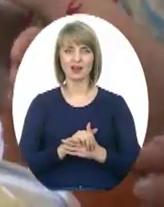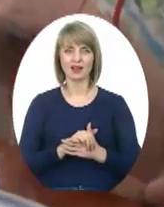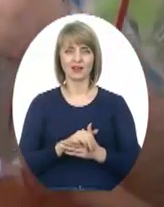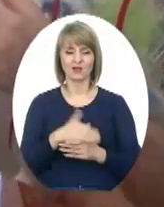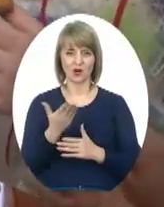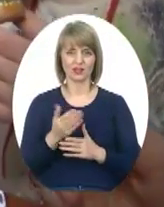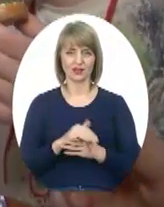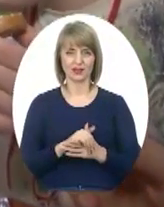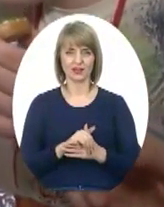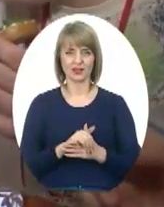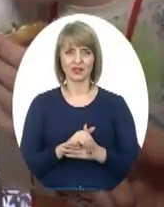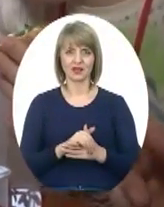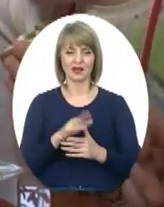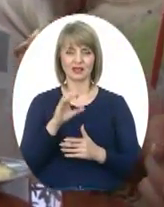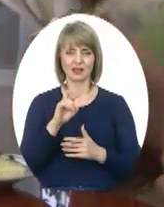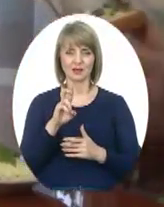не. Мне? О.